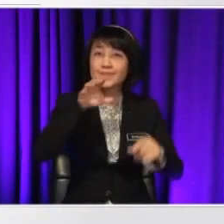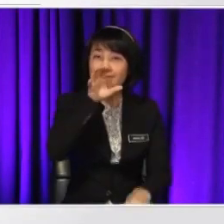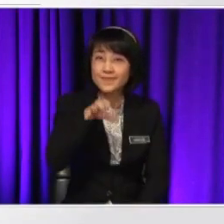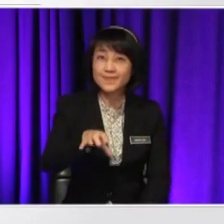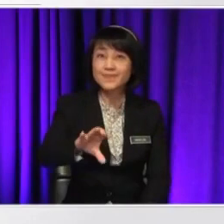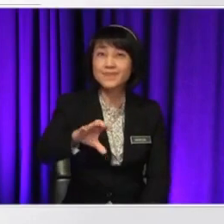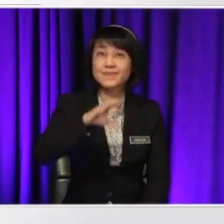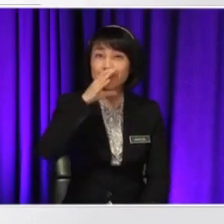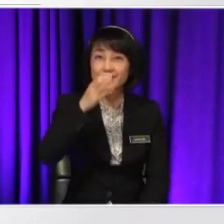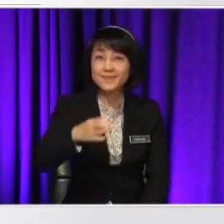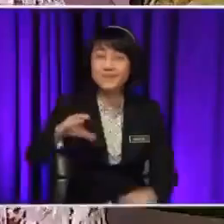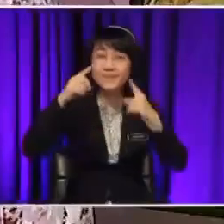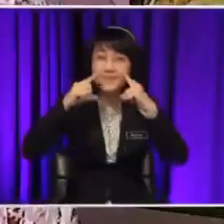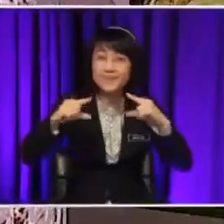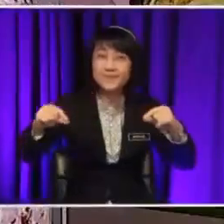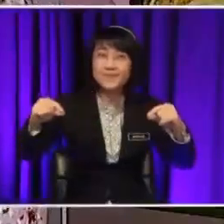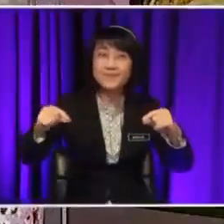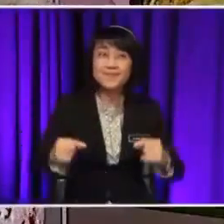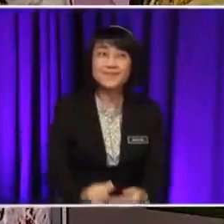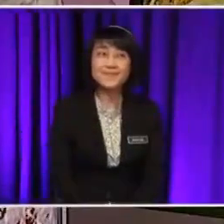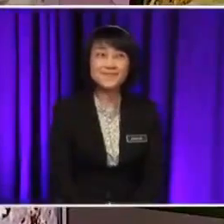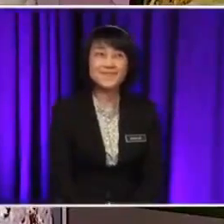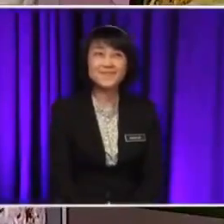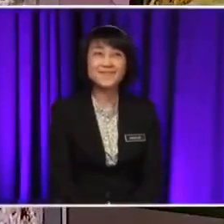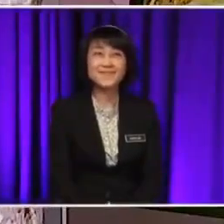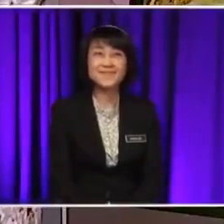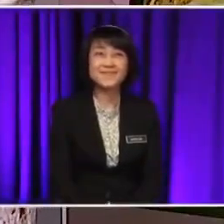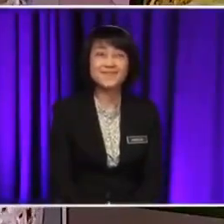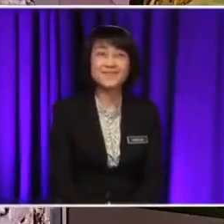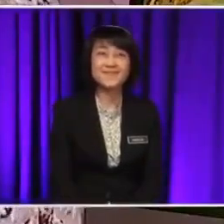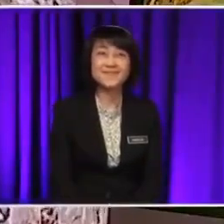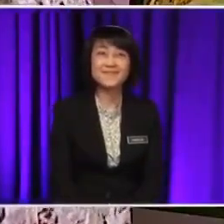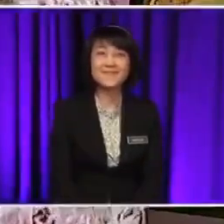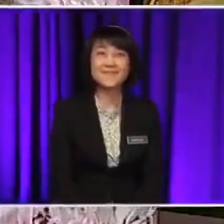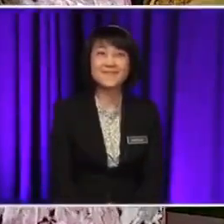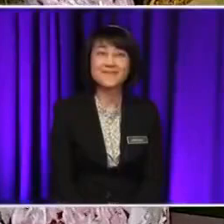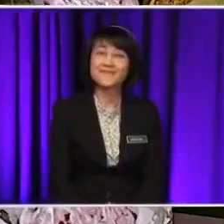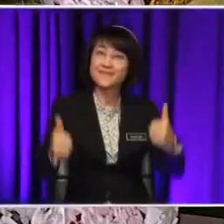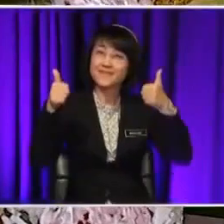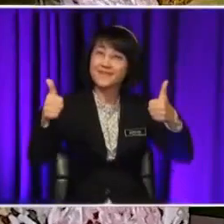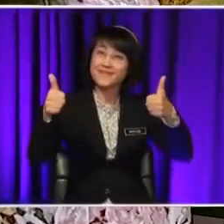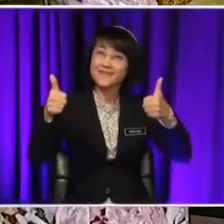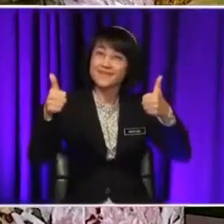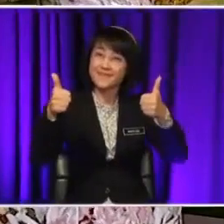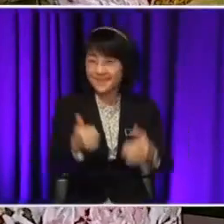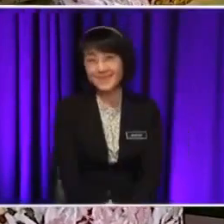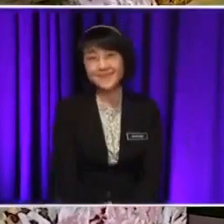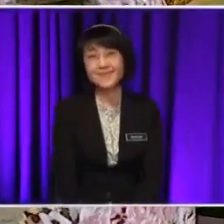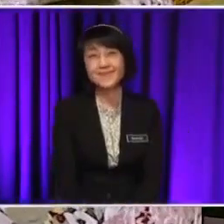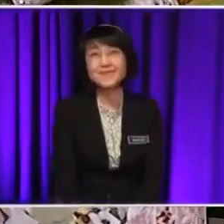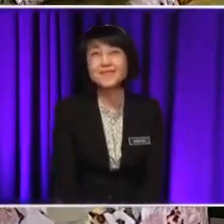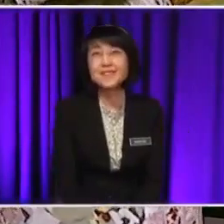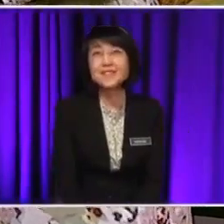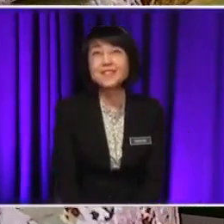sekali. Jawapan okay. Macam B cikgu. Ya, betul. Gading jawapannya. Okey, kita teruskan lagi. Dengan